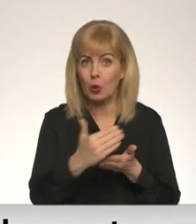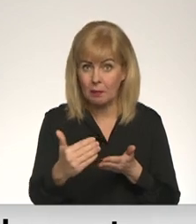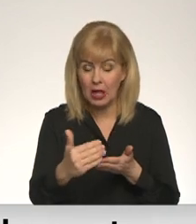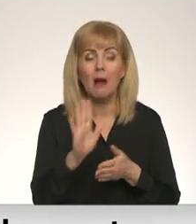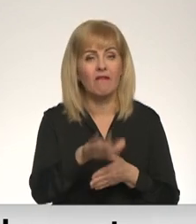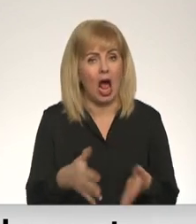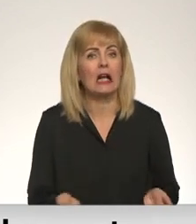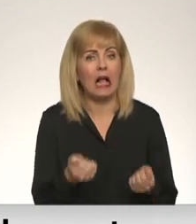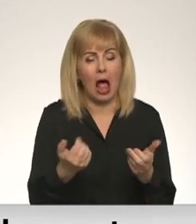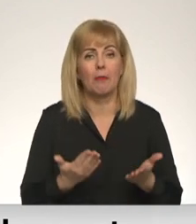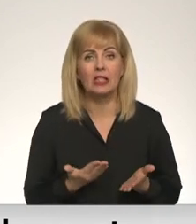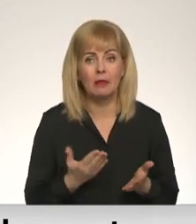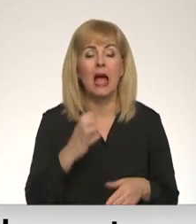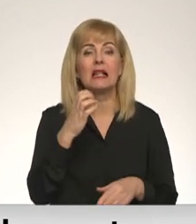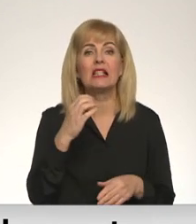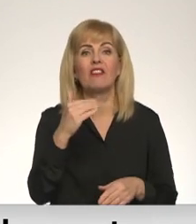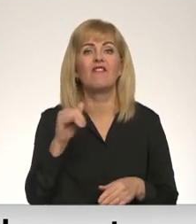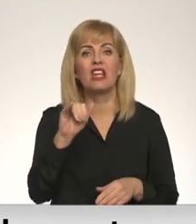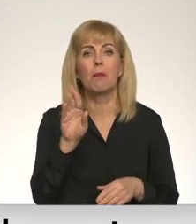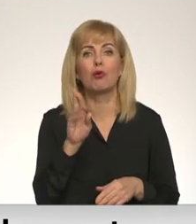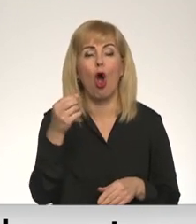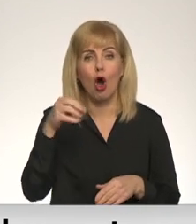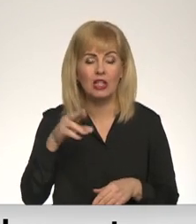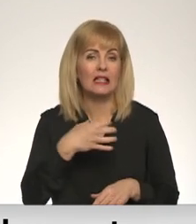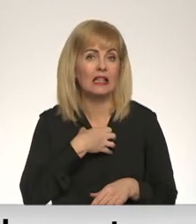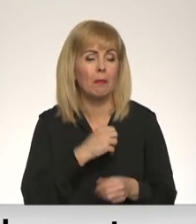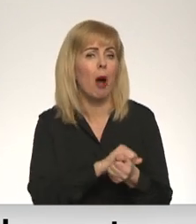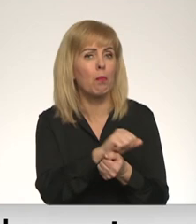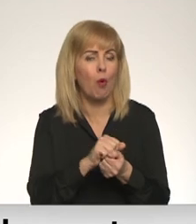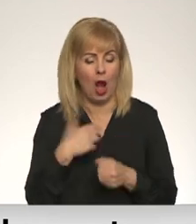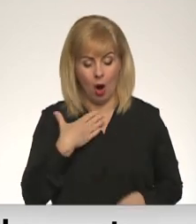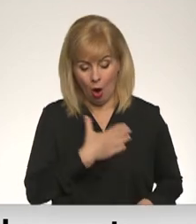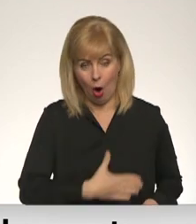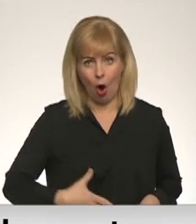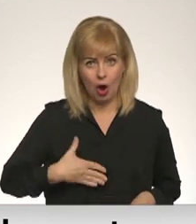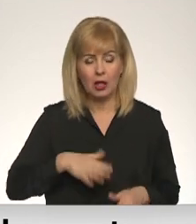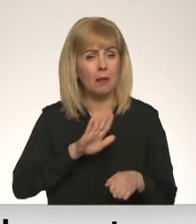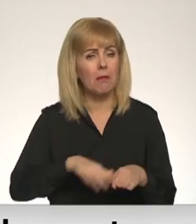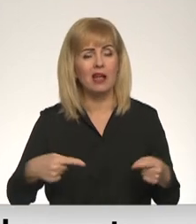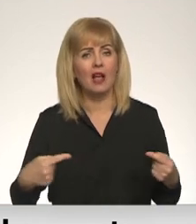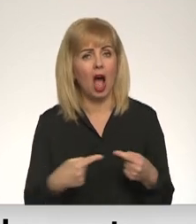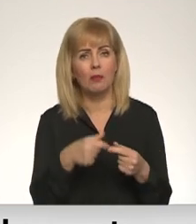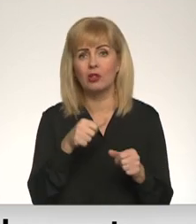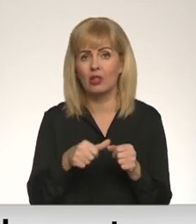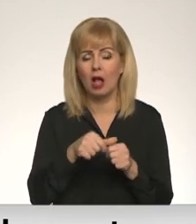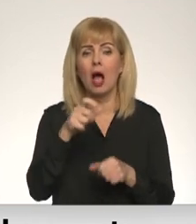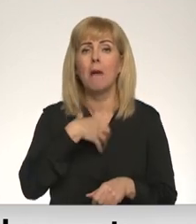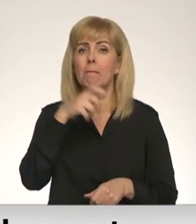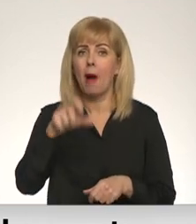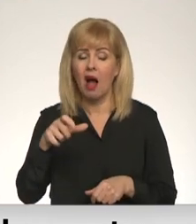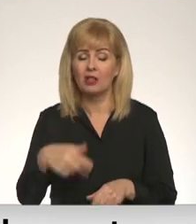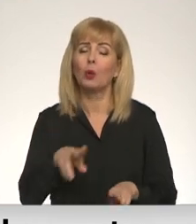dzīvību. Cistiskās fibrozes pacientiem slimība bojā visus orgānus. Bez atbilstošām zālēm pacienti mirst